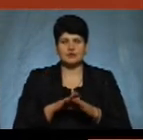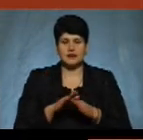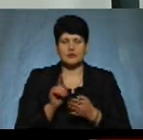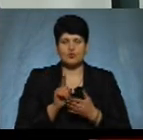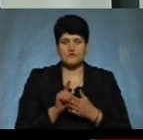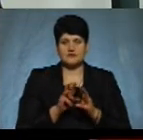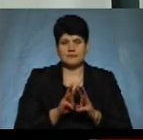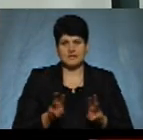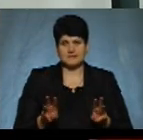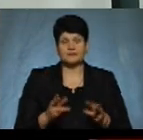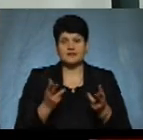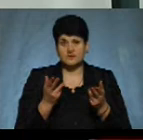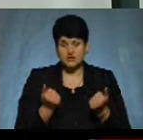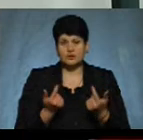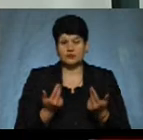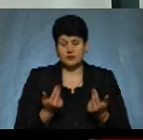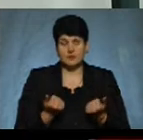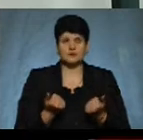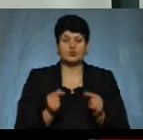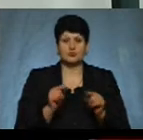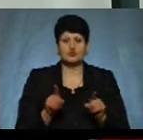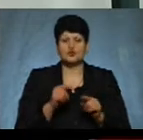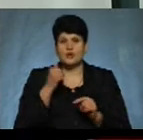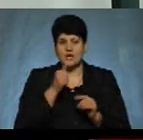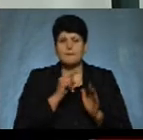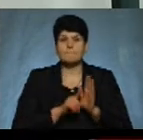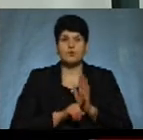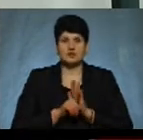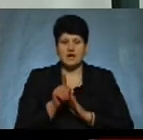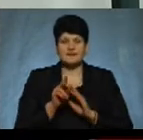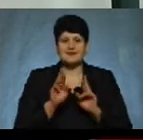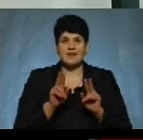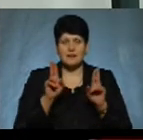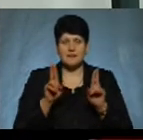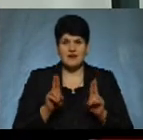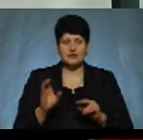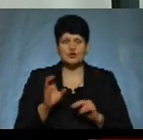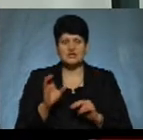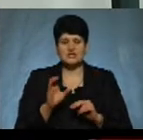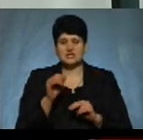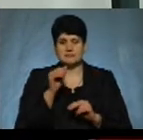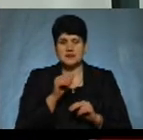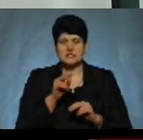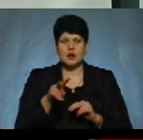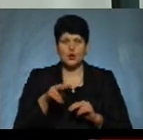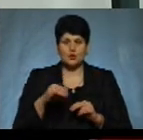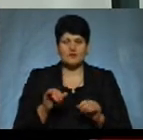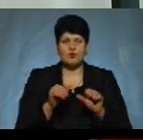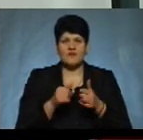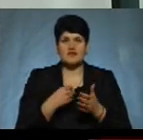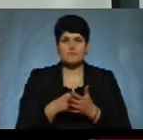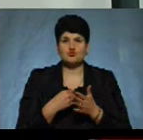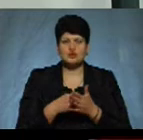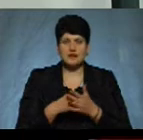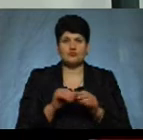міністра? Звичайно, що так, тому що рік почався, і, як правило, січень, місяць, лютий, формування бюджету і